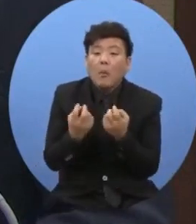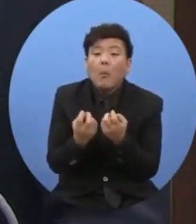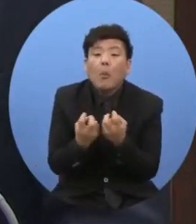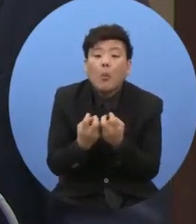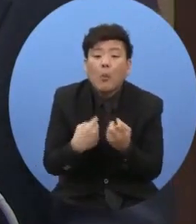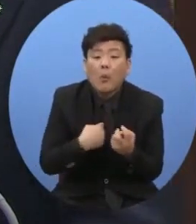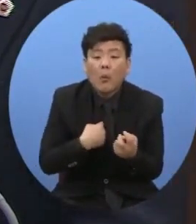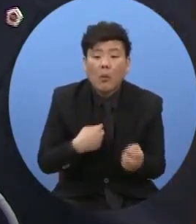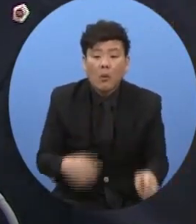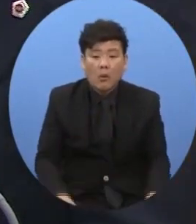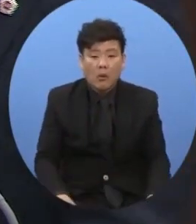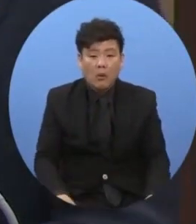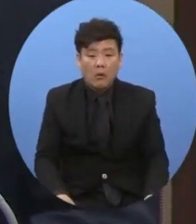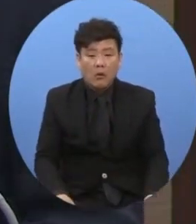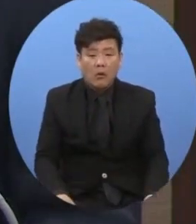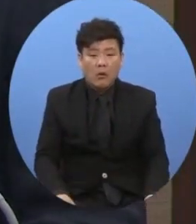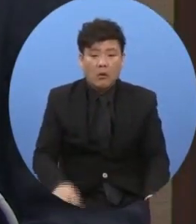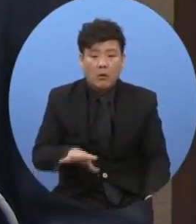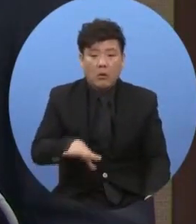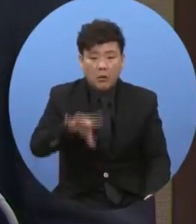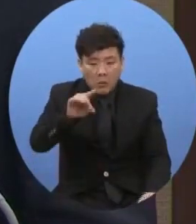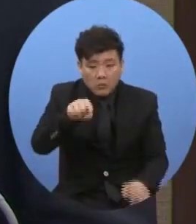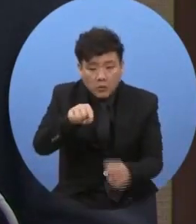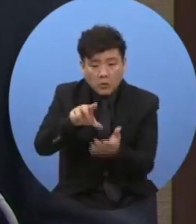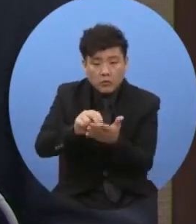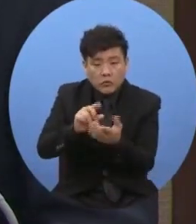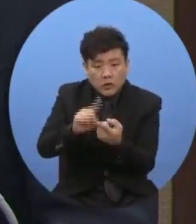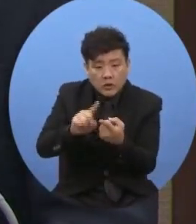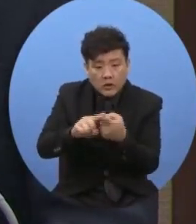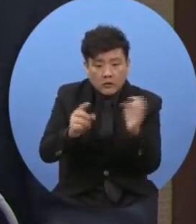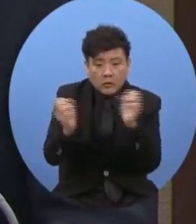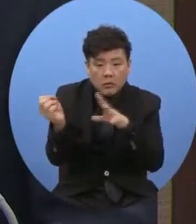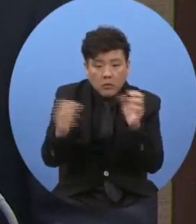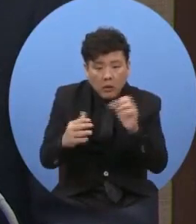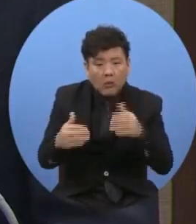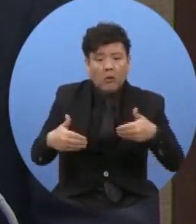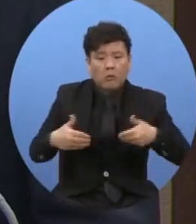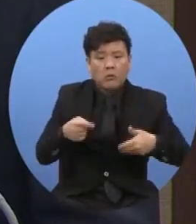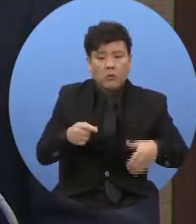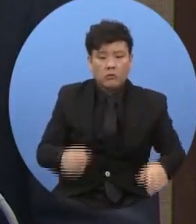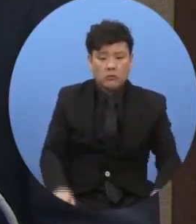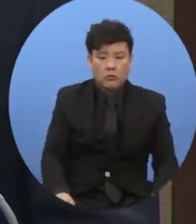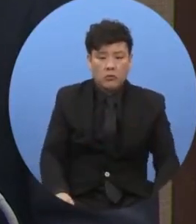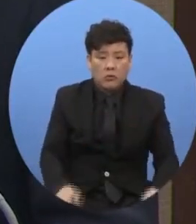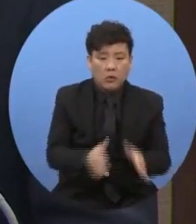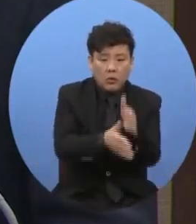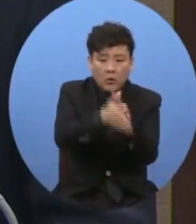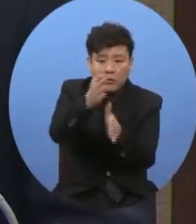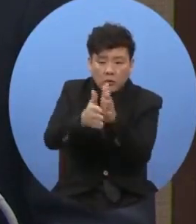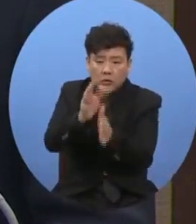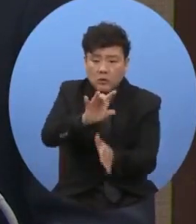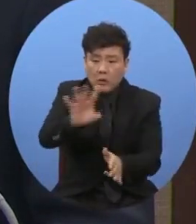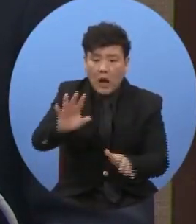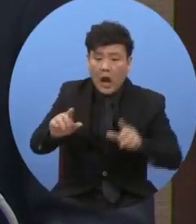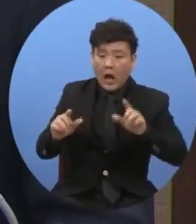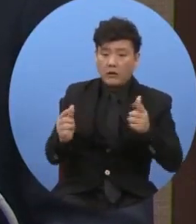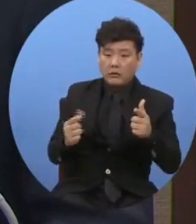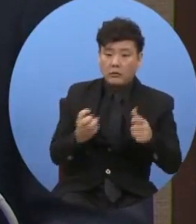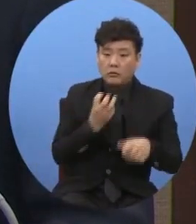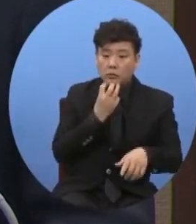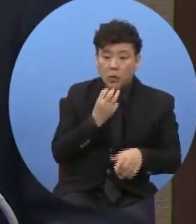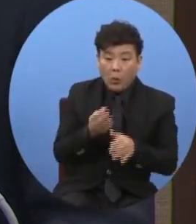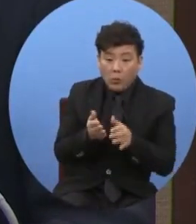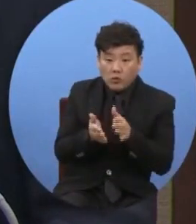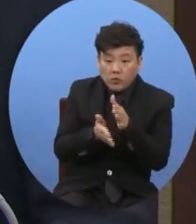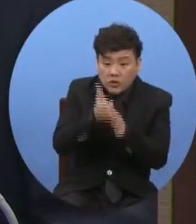이제 이 현안에 대해서 만나고 설득하고 충분히 할 수 있죠. 이게 지금 각 지금 지자체마다 지금 상황이 다르고 하는데, 아니 저희들이 서울시의